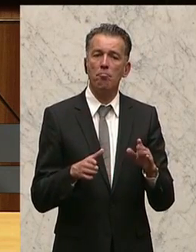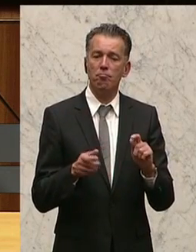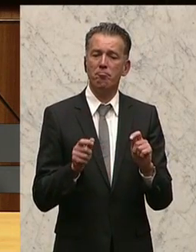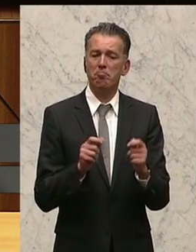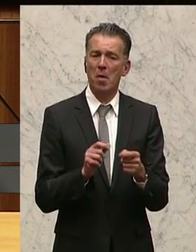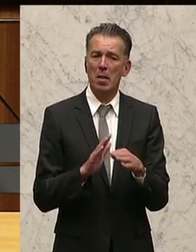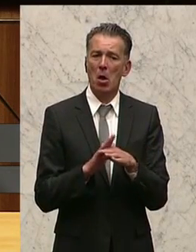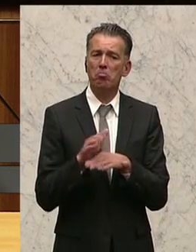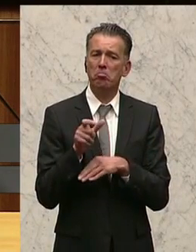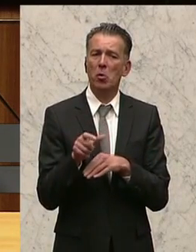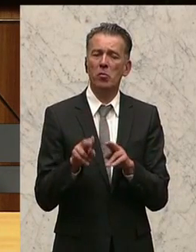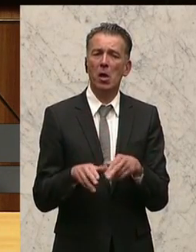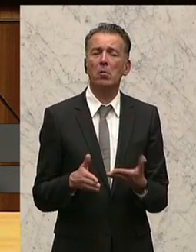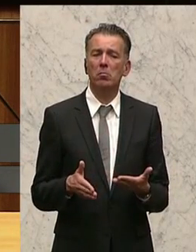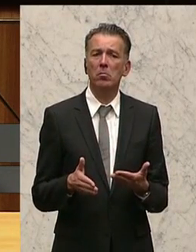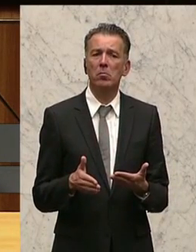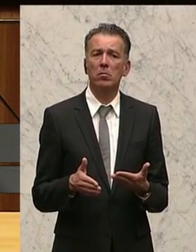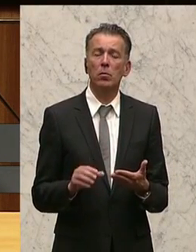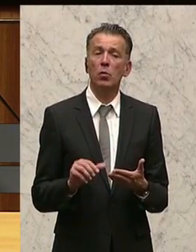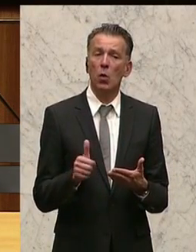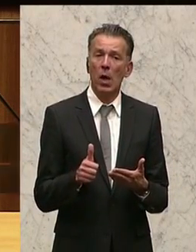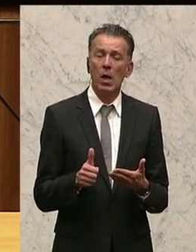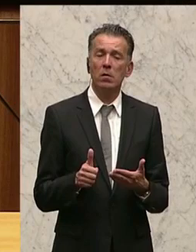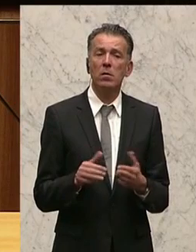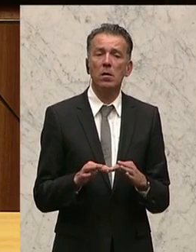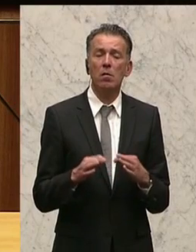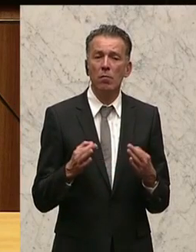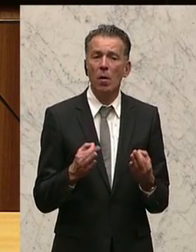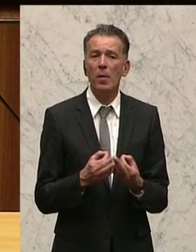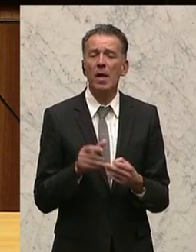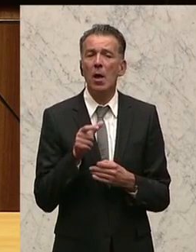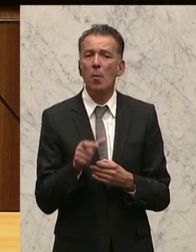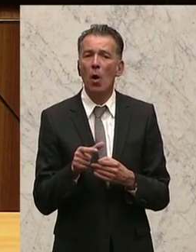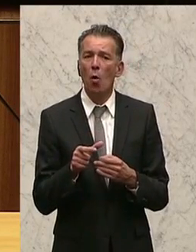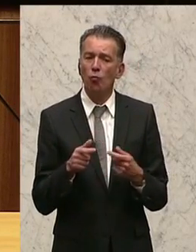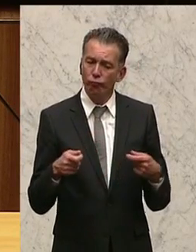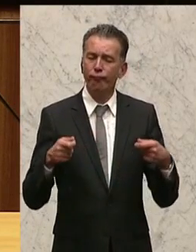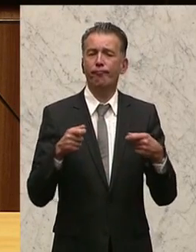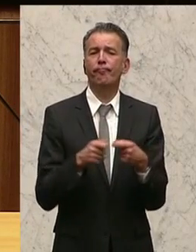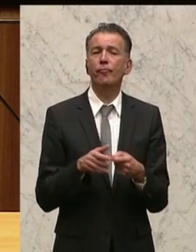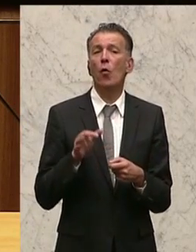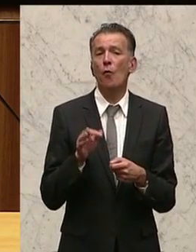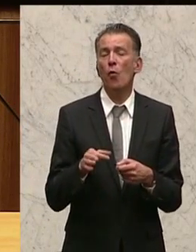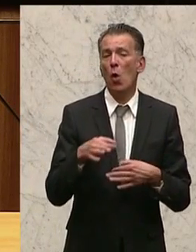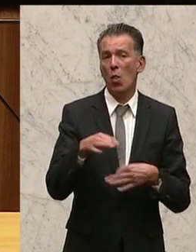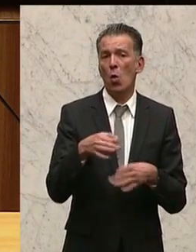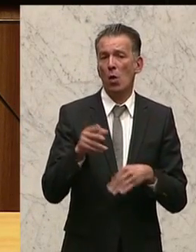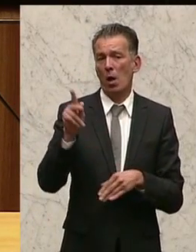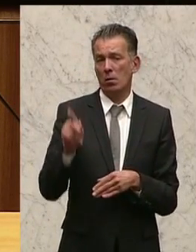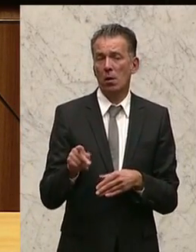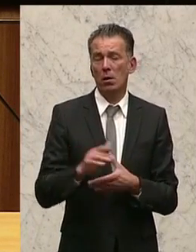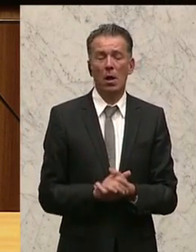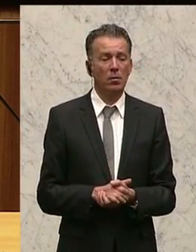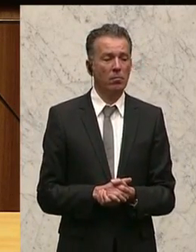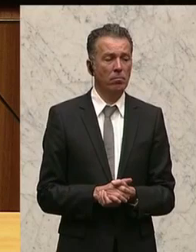die Vereinbarkeit von Familie und Beruf ausbauen für Notariatskandidatinnen und Notariatskandidaten, dass die